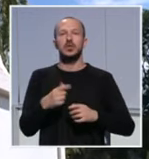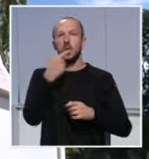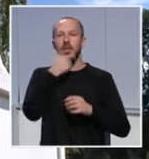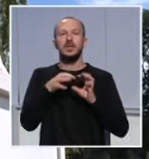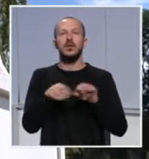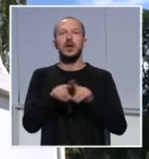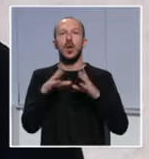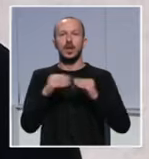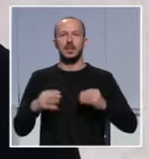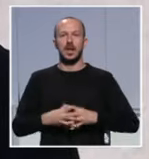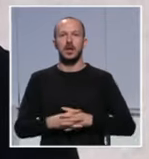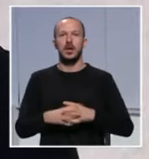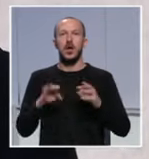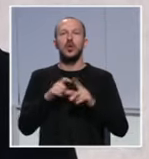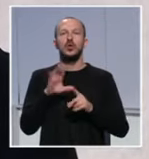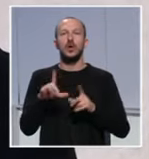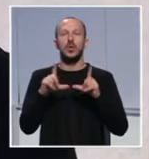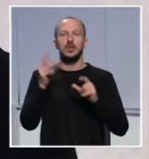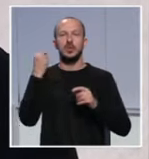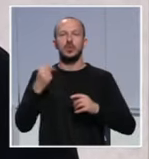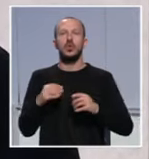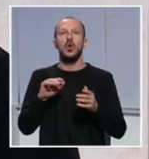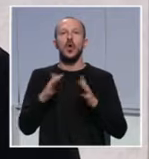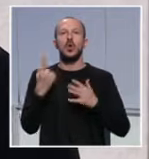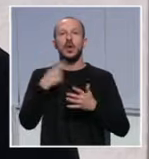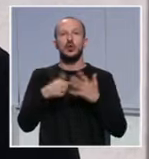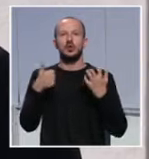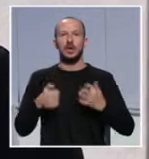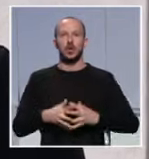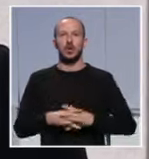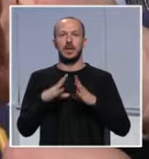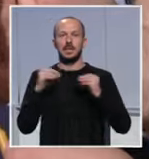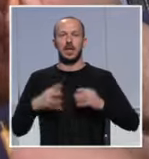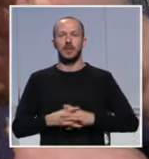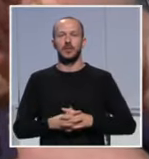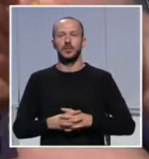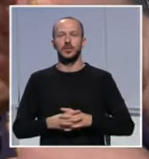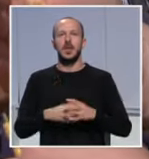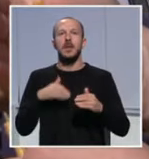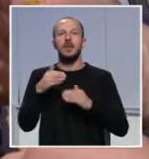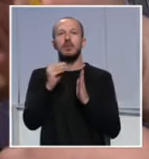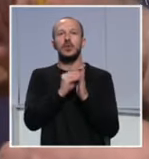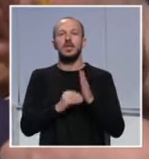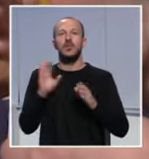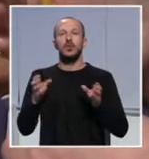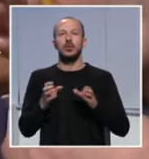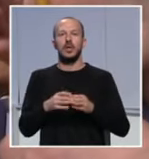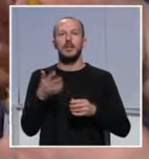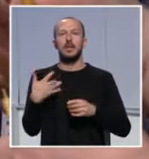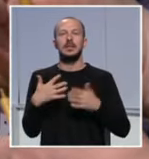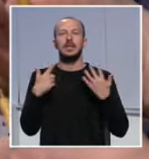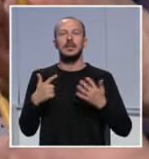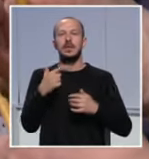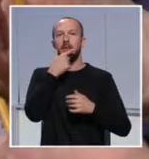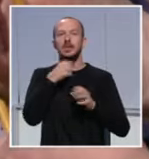lica vode kao nestali, od čega je u Republici Srpskoj oko 1600 nestalih. Prema podacima ovog udruženja,